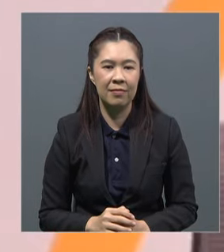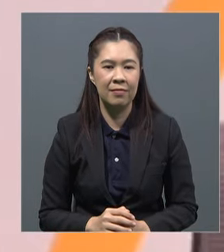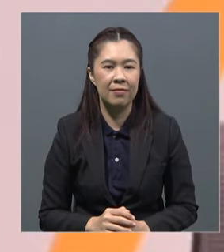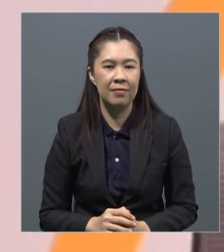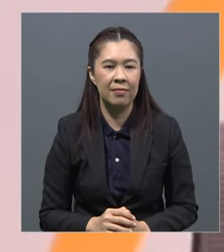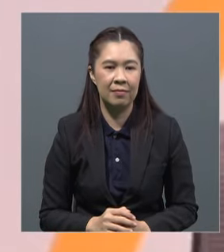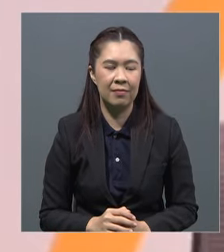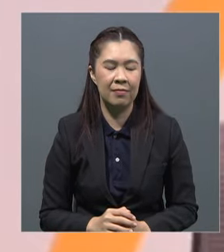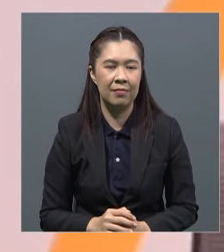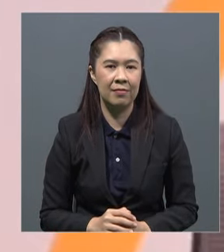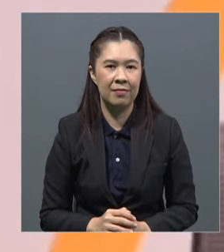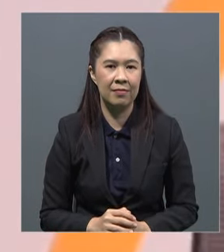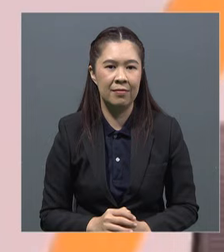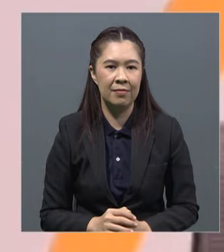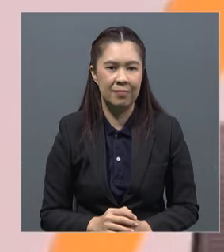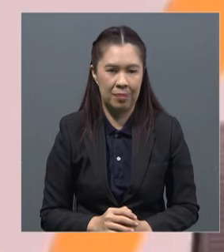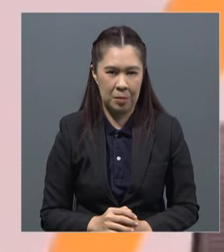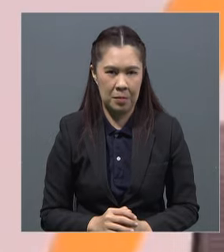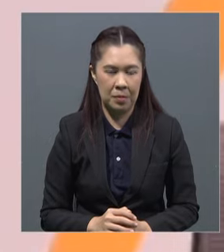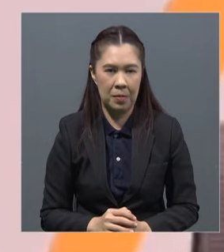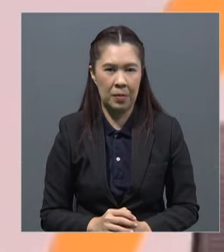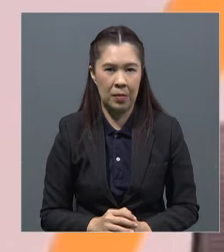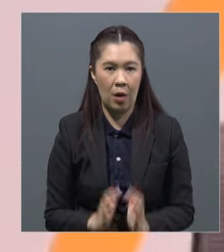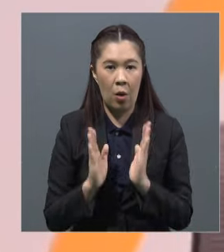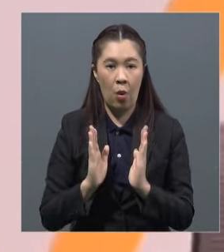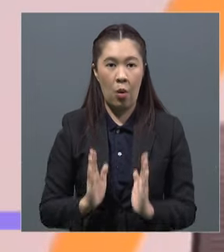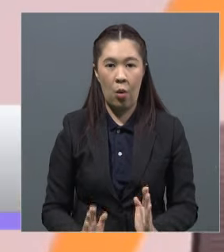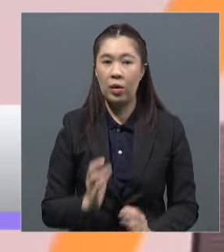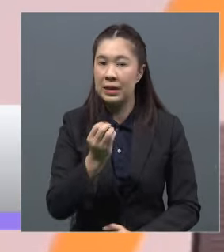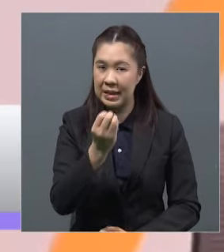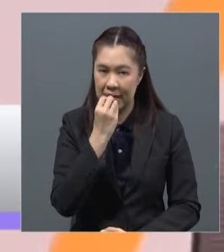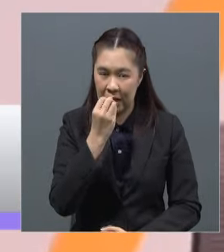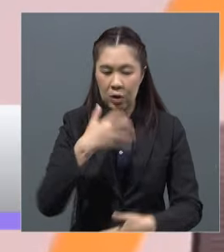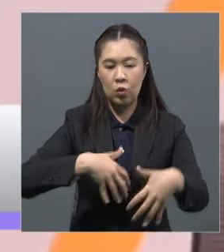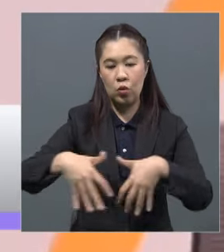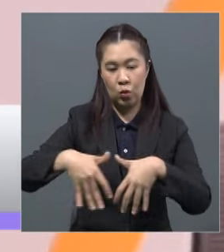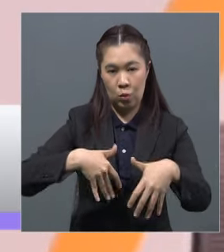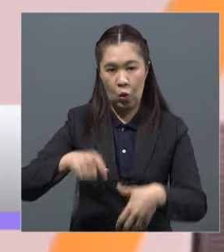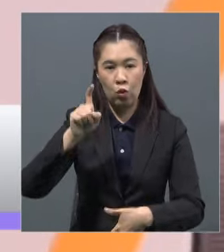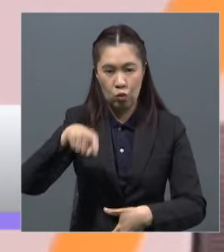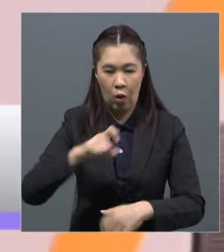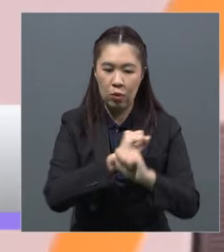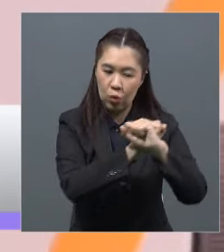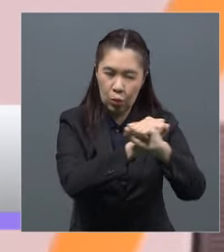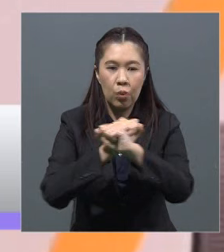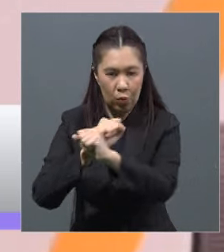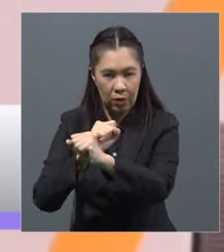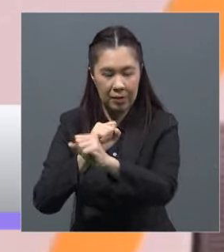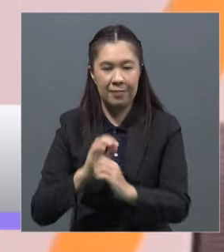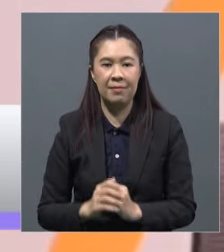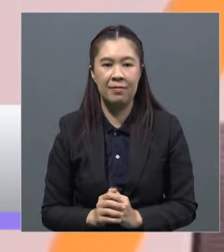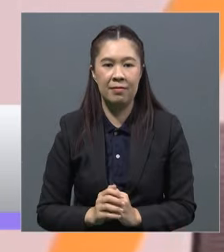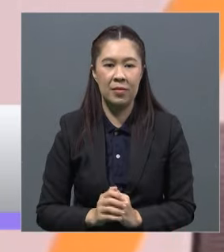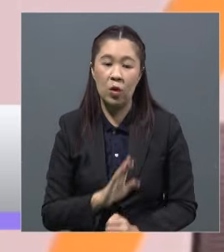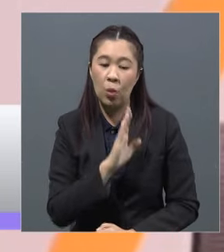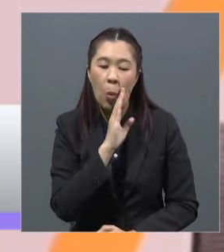ความปลอดภัยเนี่ยถือเป็นเรื่องพื้นฐานของผู้บริโภคที่เราควรจะได้รับการคุ้มครองเพราะฉะนั้นถ้าข้า